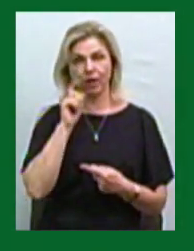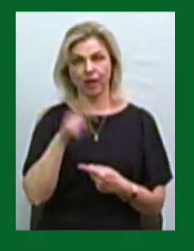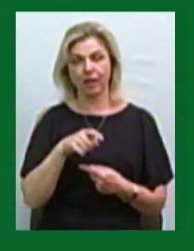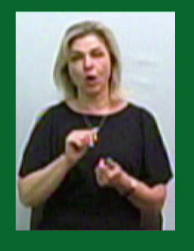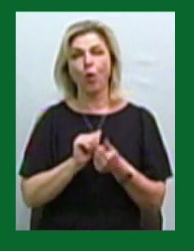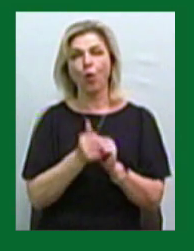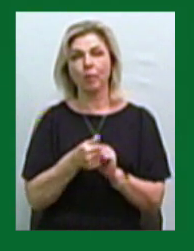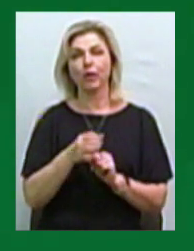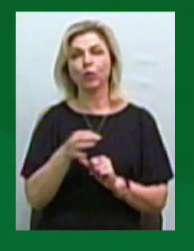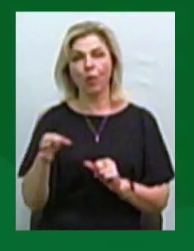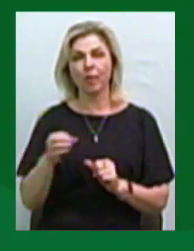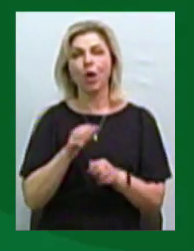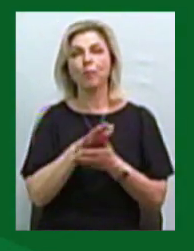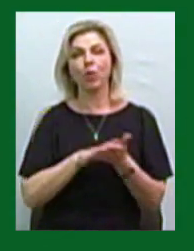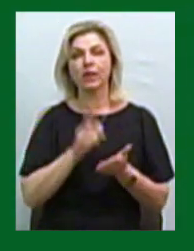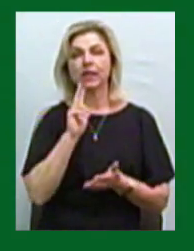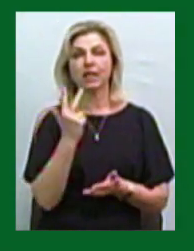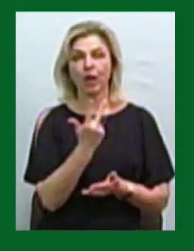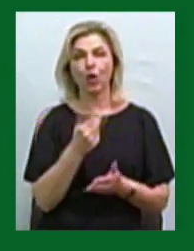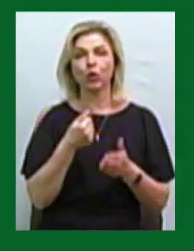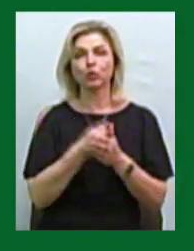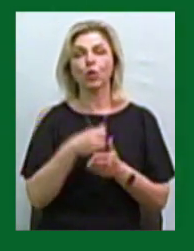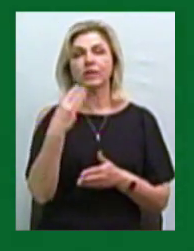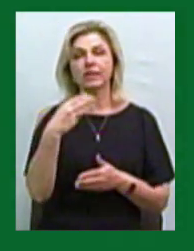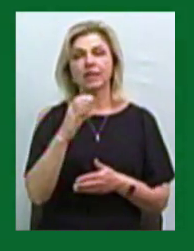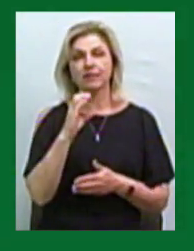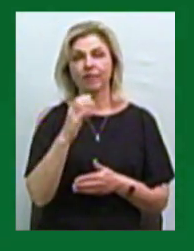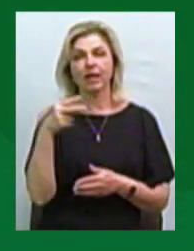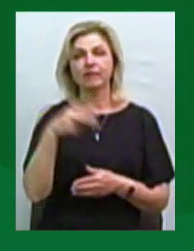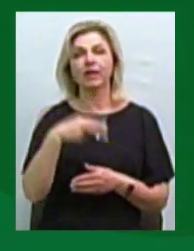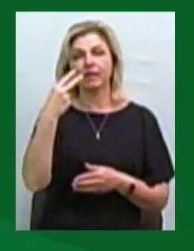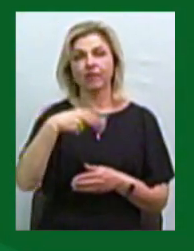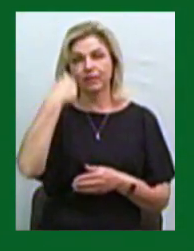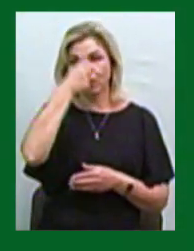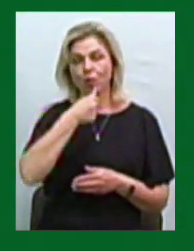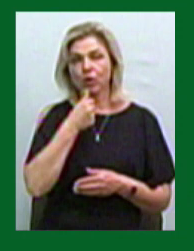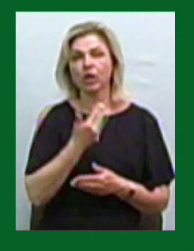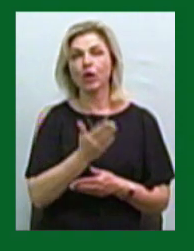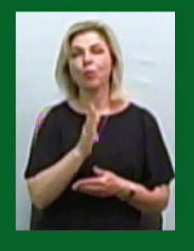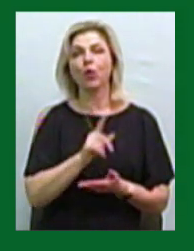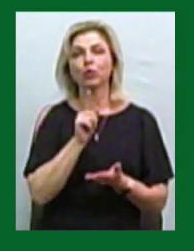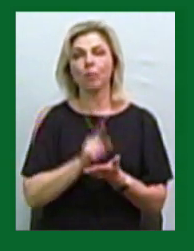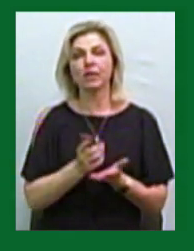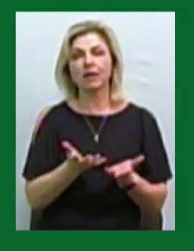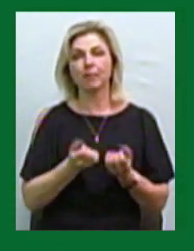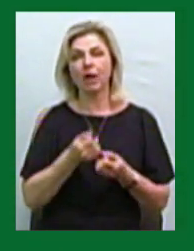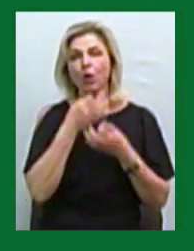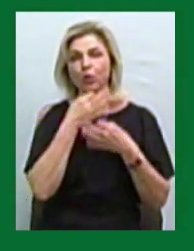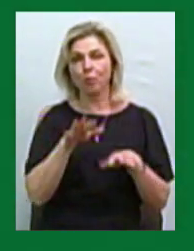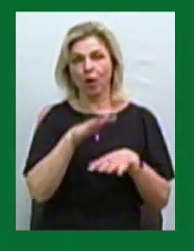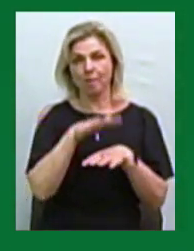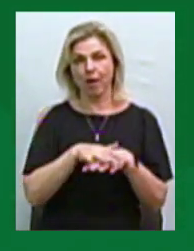монет триватиме 3 роки, а до 30 вересня 2020 року їх буде зобов'язаний приймати будь-який